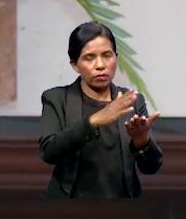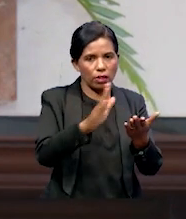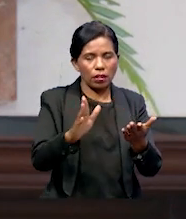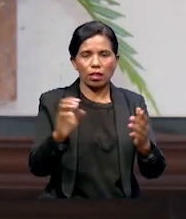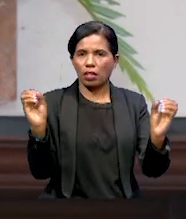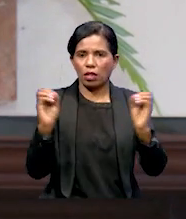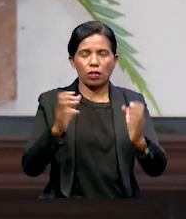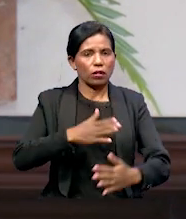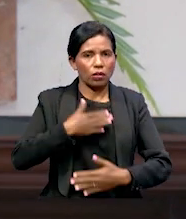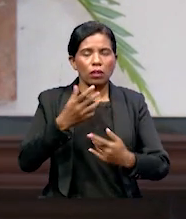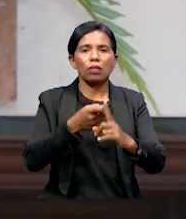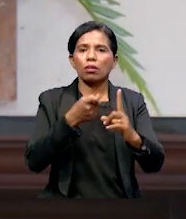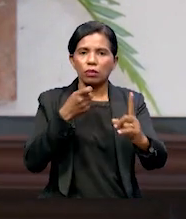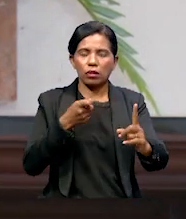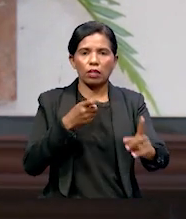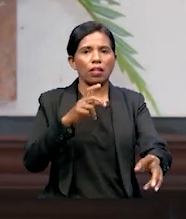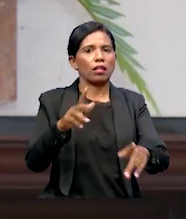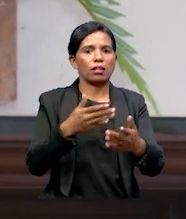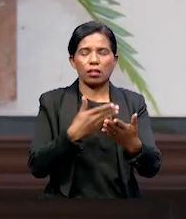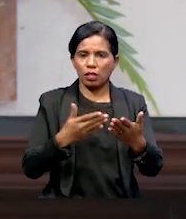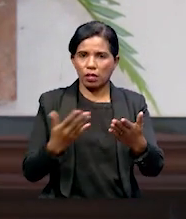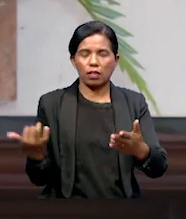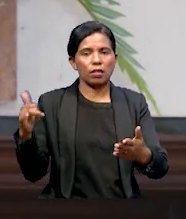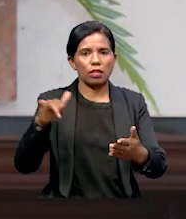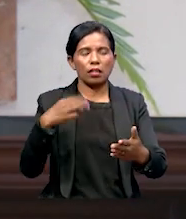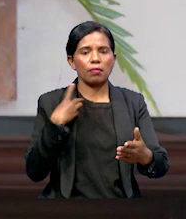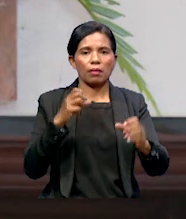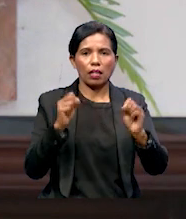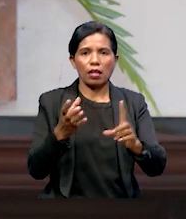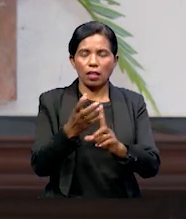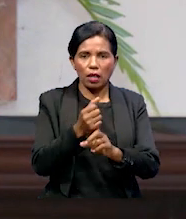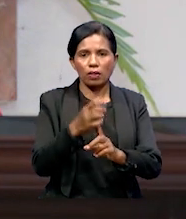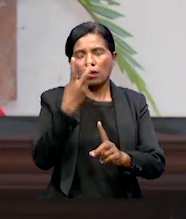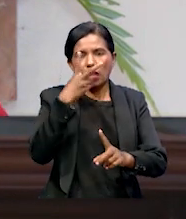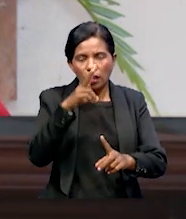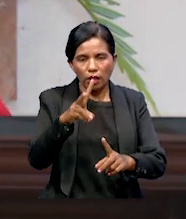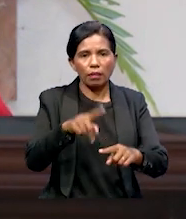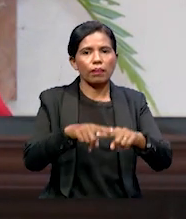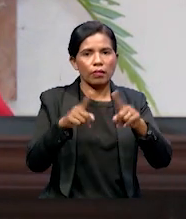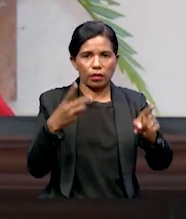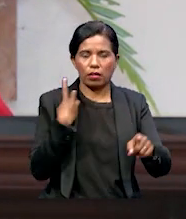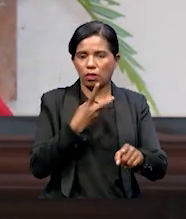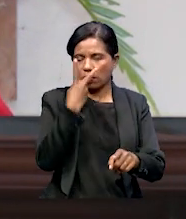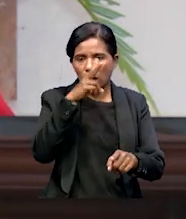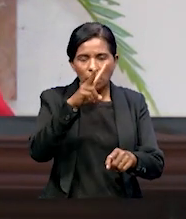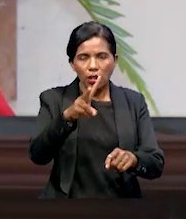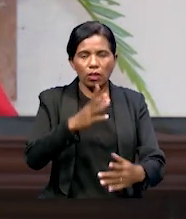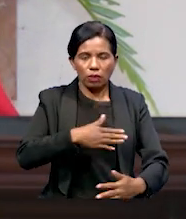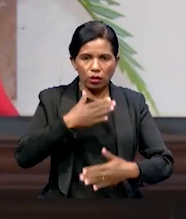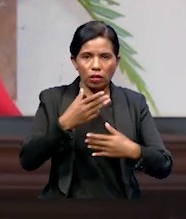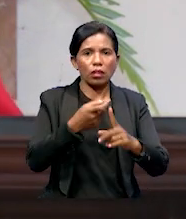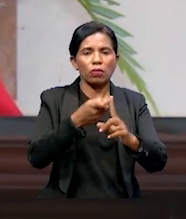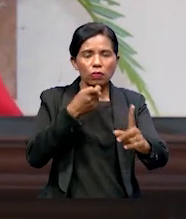solo kita nai husi buat nebe ita bele kair no hare. Nabi hare kata solo kita nai mai husi duni